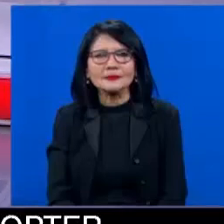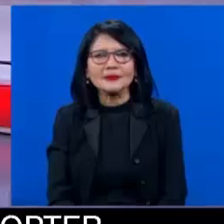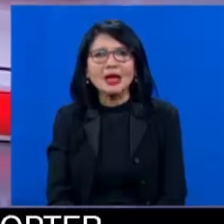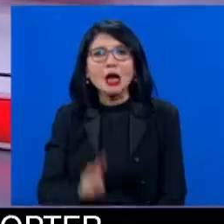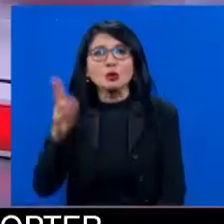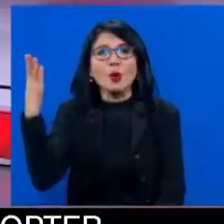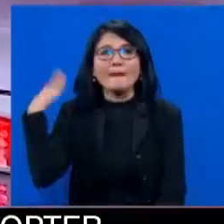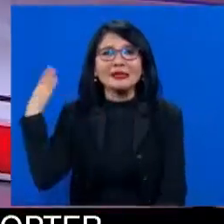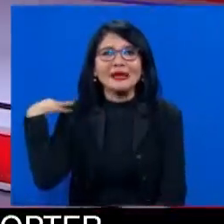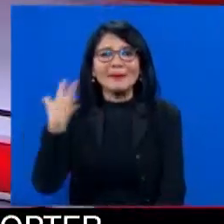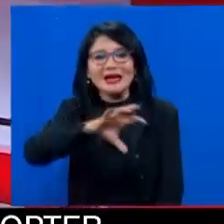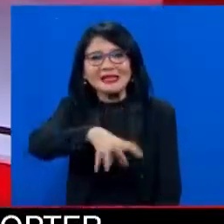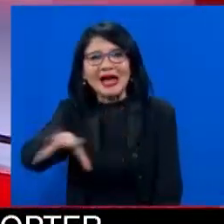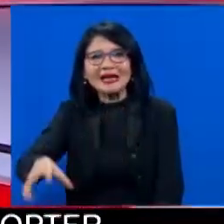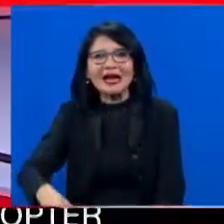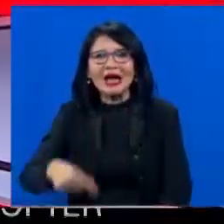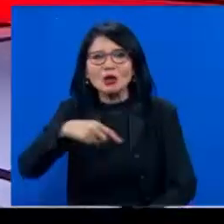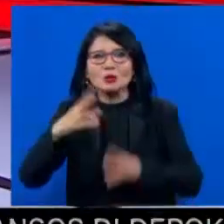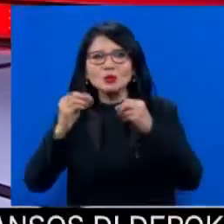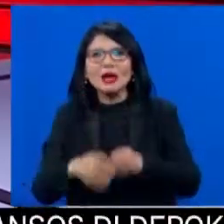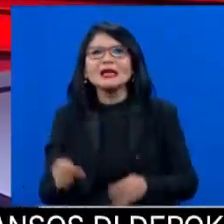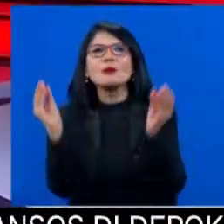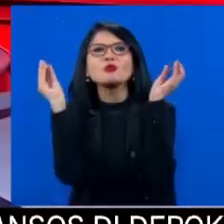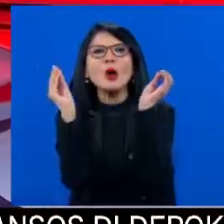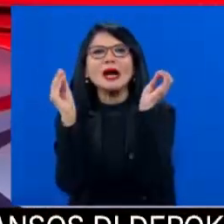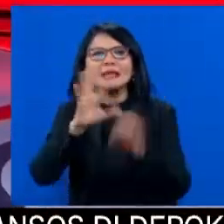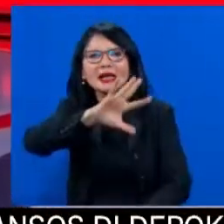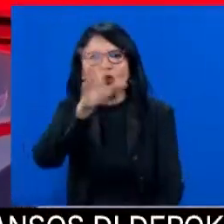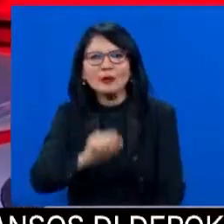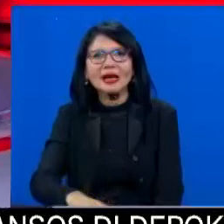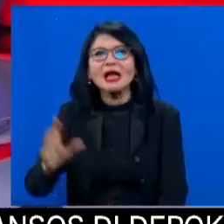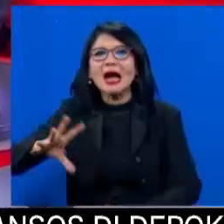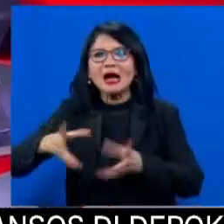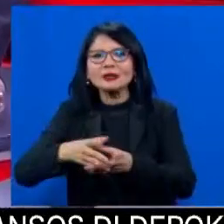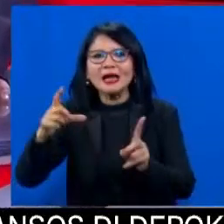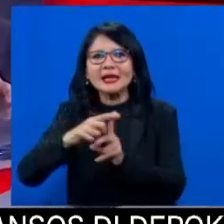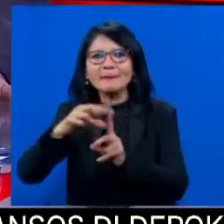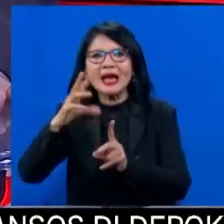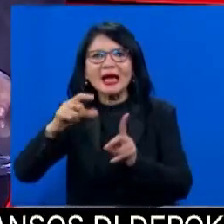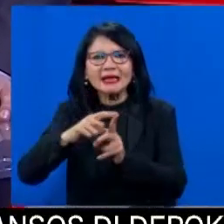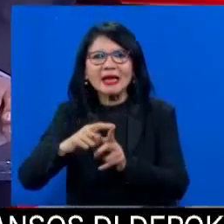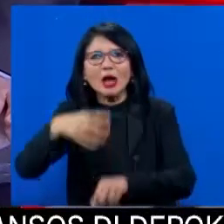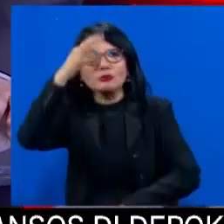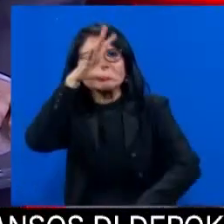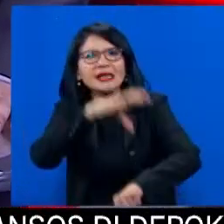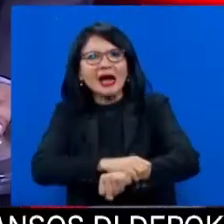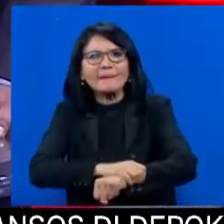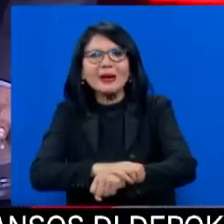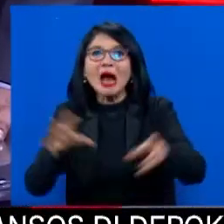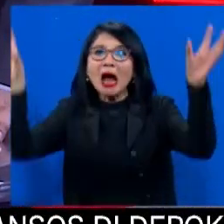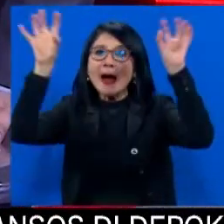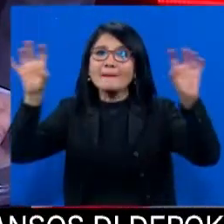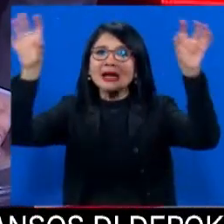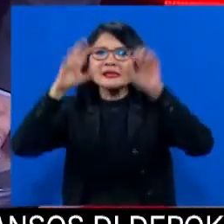Pejabat daerah menjadi perbincangan publik. Di Purwakarta, Jawa Barat, seorang anggota DPRD ditangkap polisi usai menggelar pesta